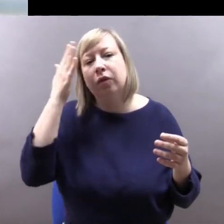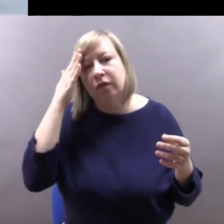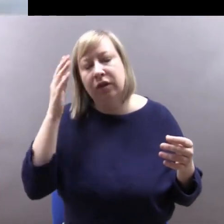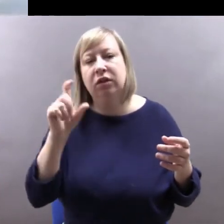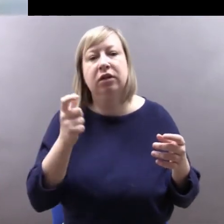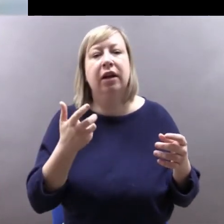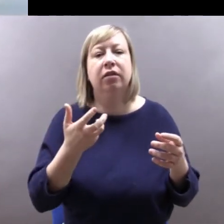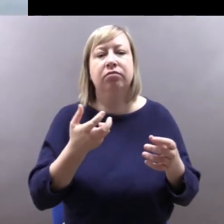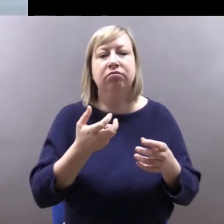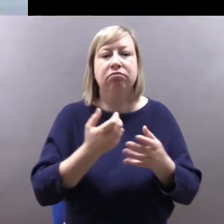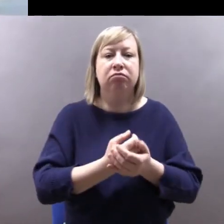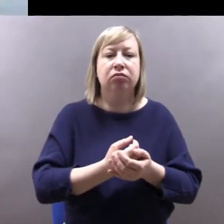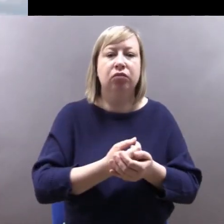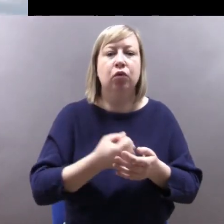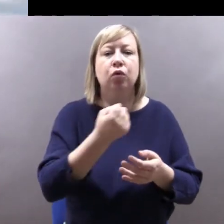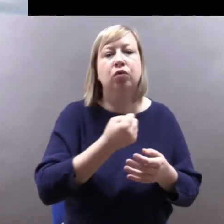zaskoczeniem.